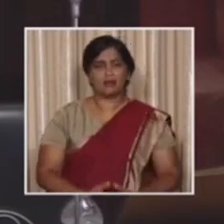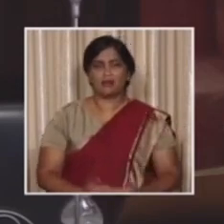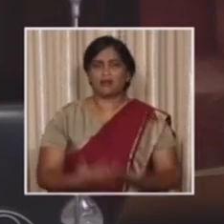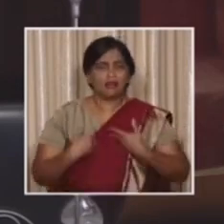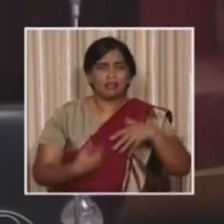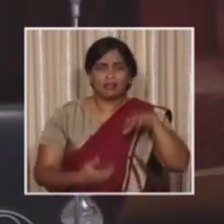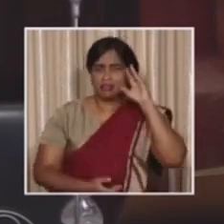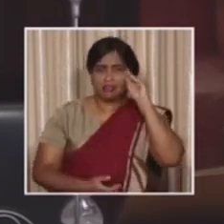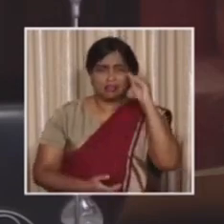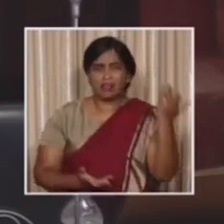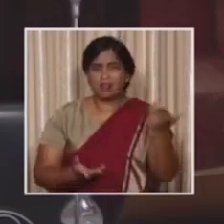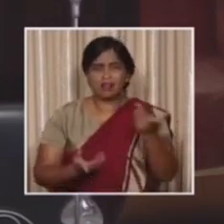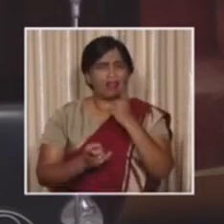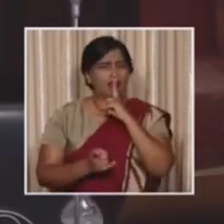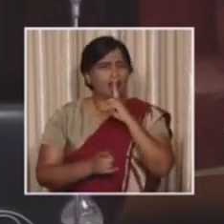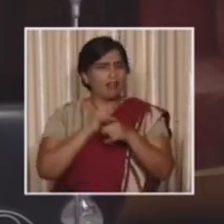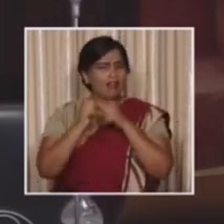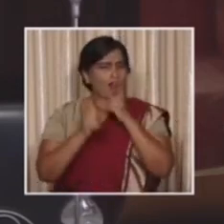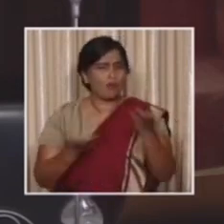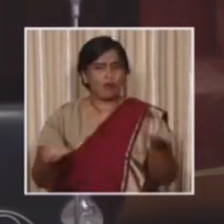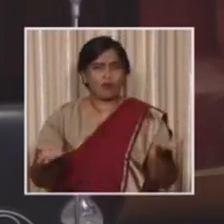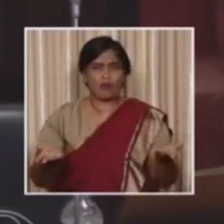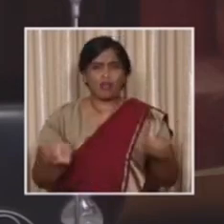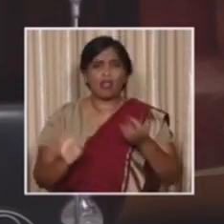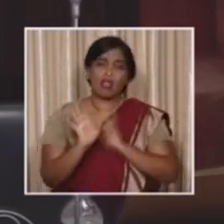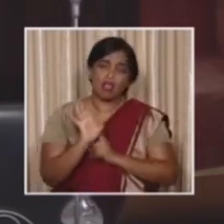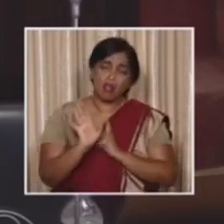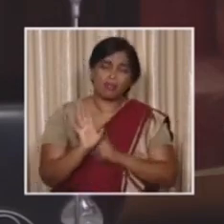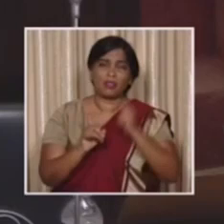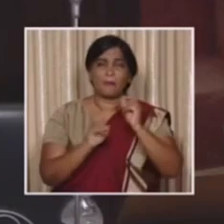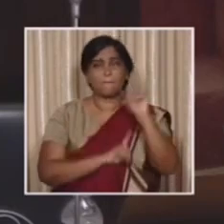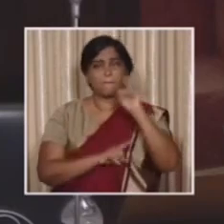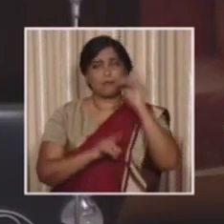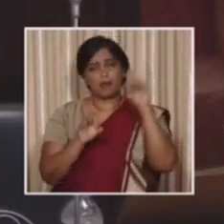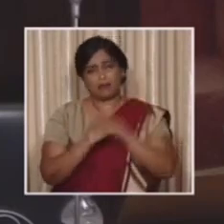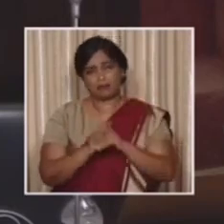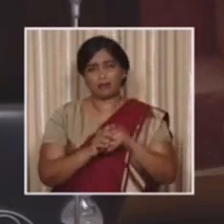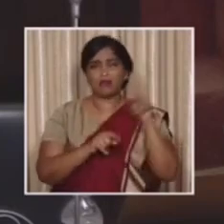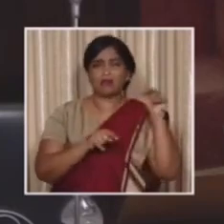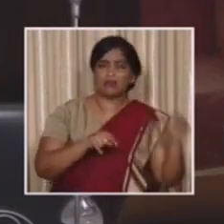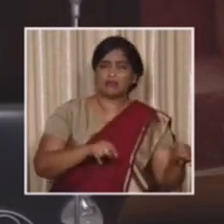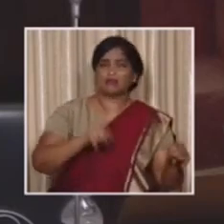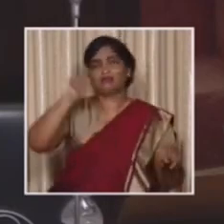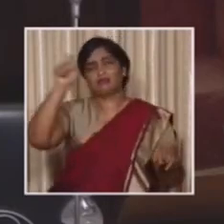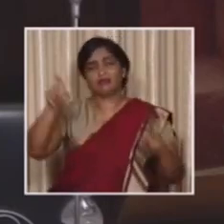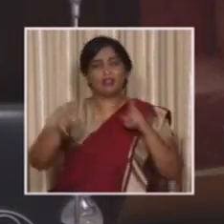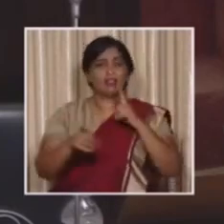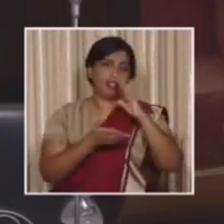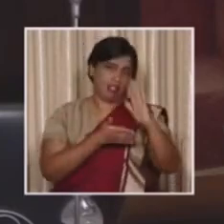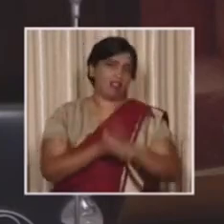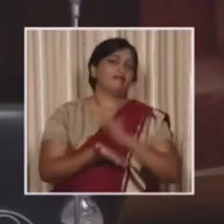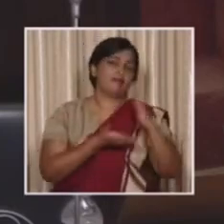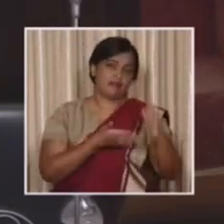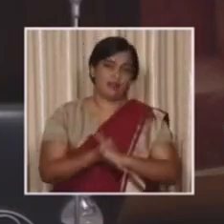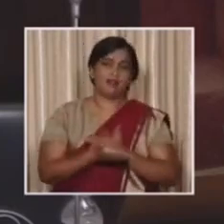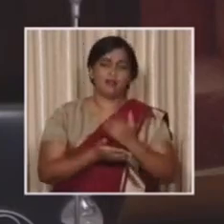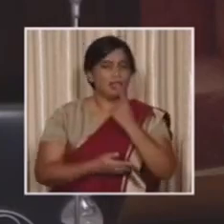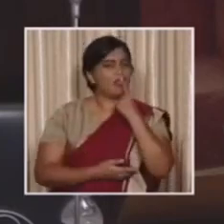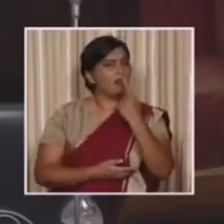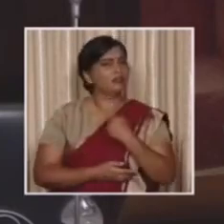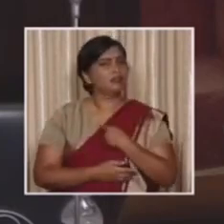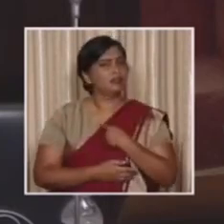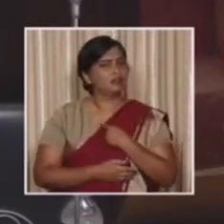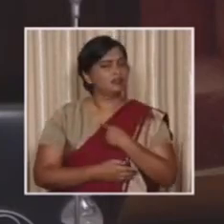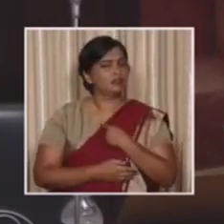வழங்க வேண்டுமெனில் எதிரணிக்கான மதிப்பை வழங்க வேண்டும். அந்த வகையில் நாடாளுமன்ற உறுப்பினர்களுக்கு வழங்கப்படும் கொடுப்பனவு எதிர்க்கட்சியினருக்கு வழங்கப்படவில்லை.